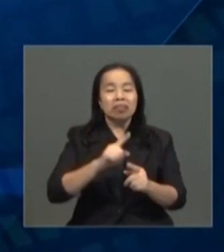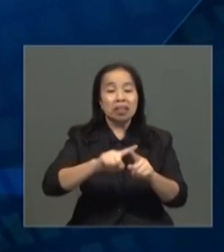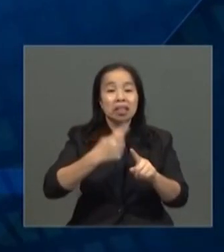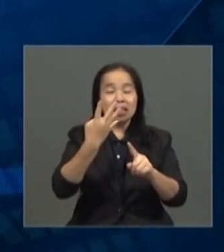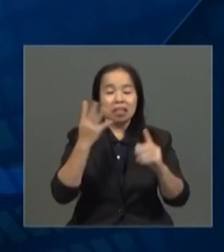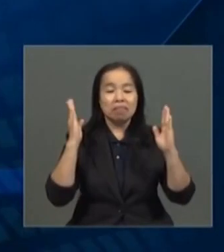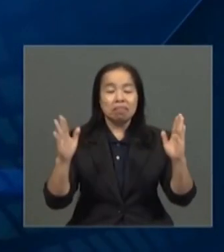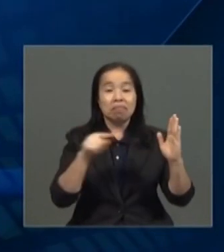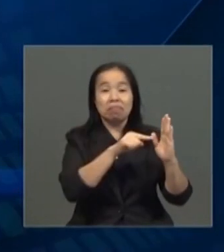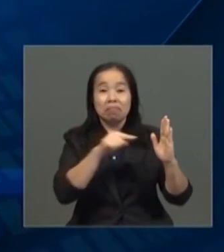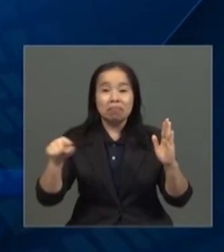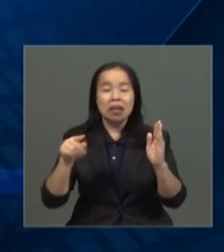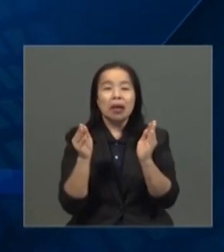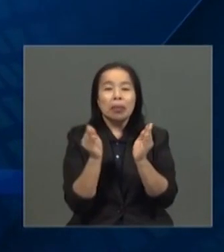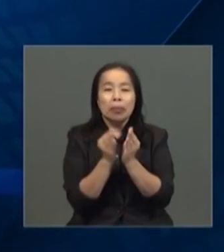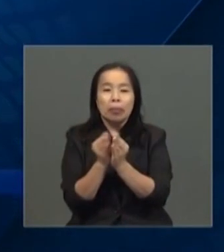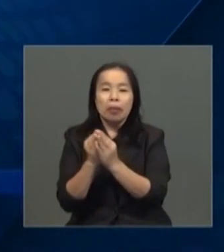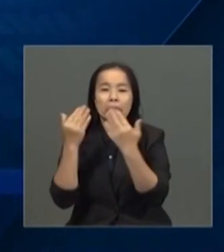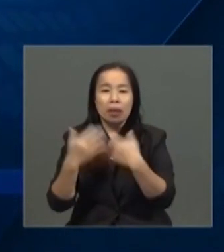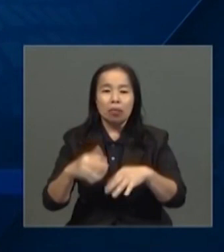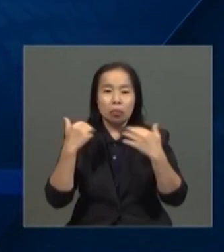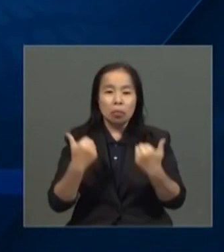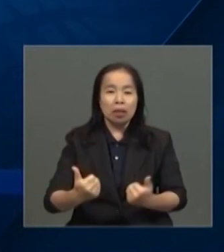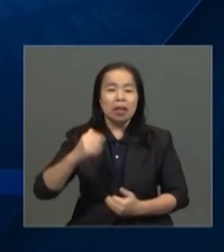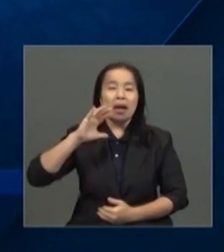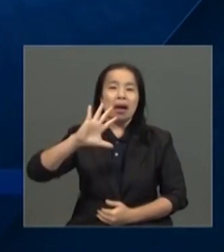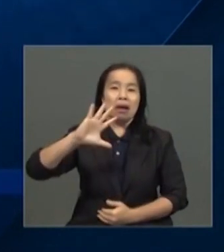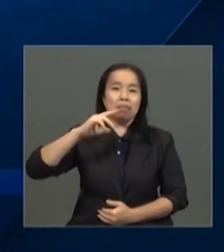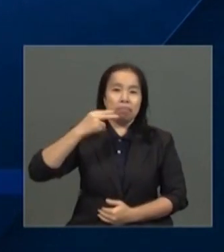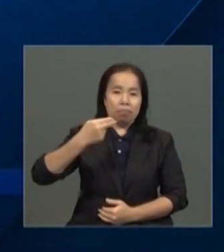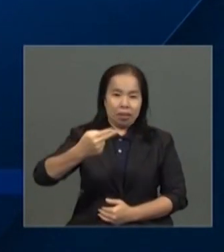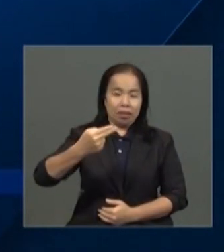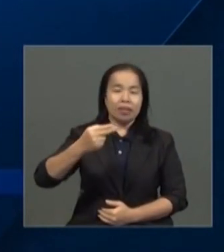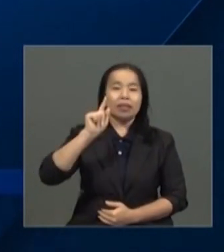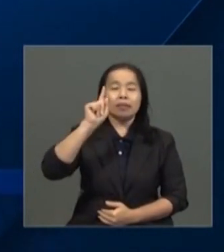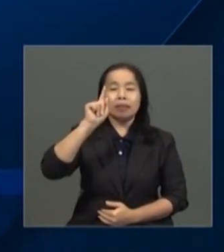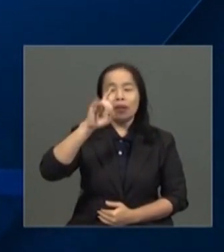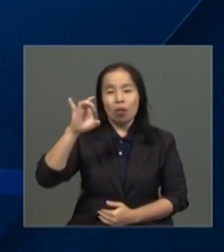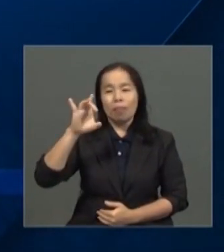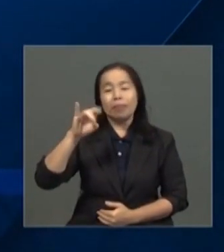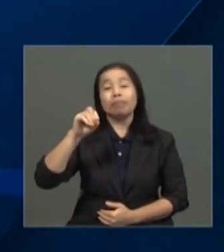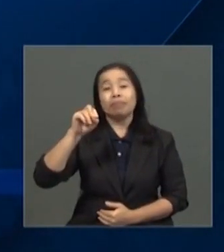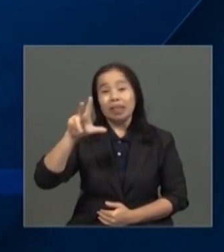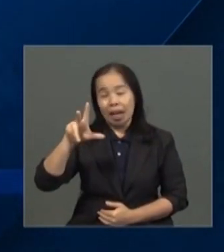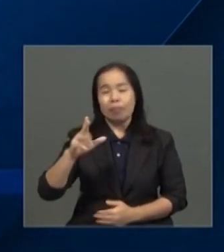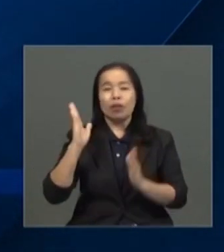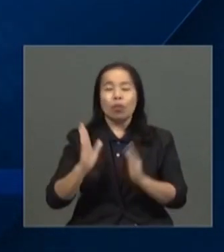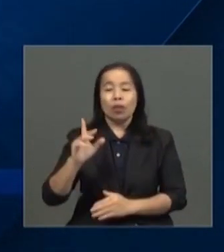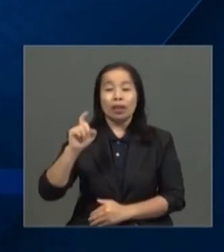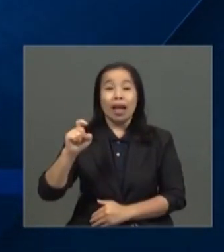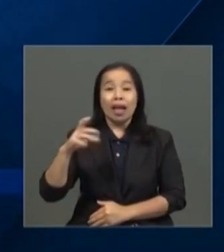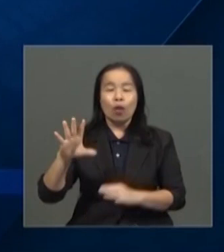ครับคนที่นอนป่วยอยู่ที่โรงพยาบาลไม่ว่าจะเป็นเตียงสนามก็ดีหรือเตียงนะครับที่บอกอยู่โรงพยาบาลก็ดีมันไม่